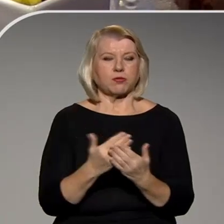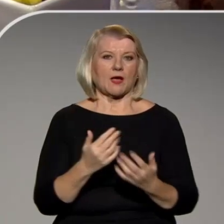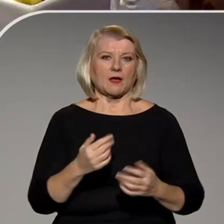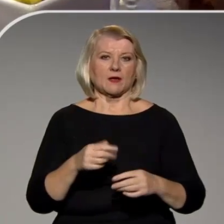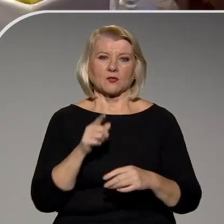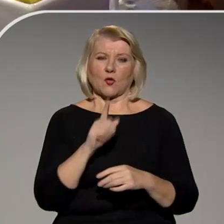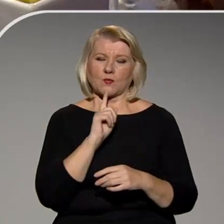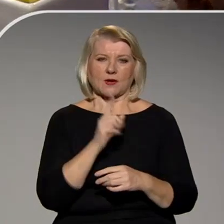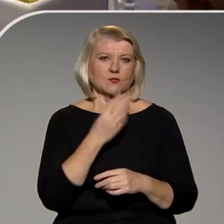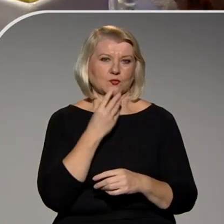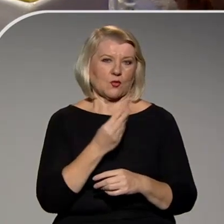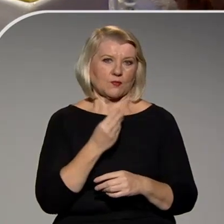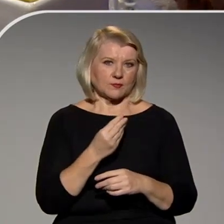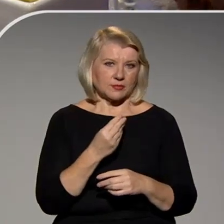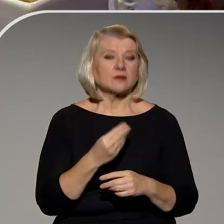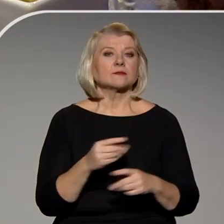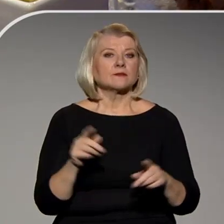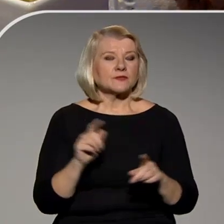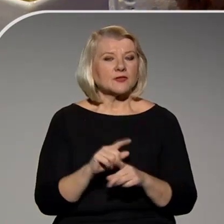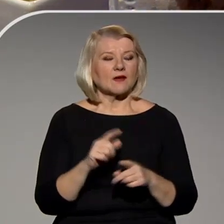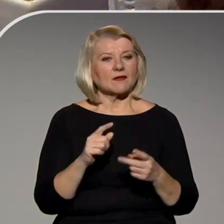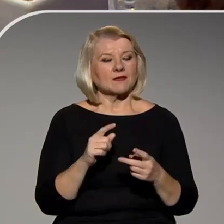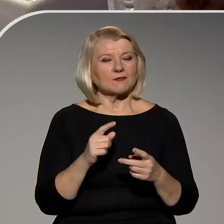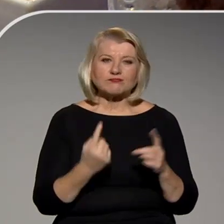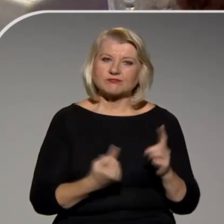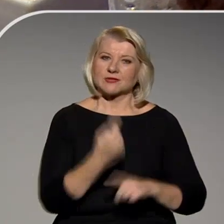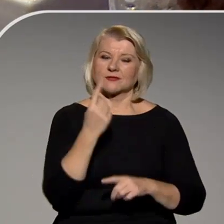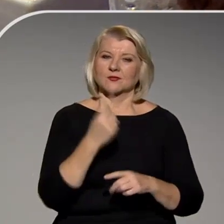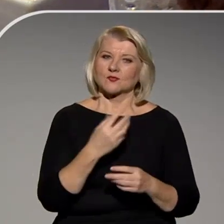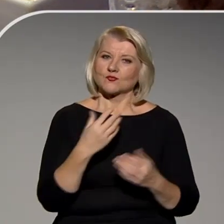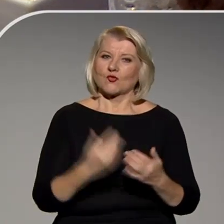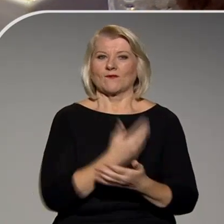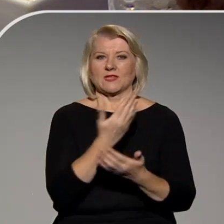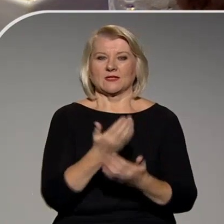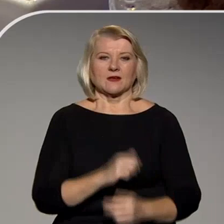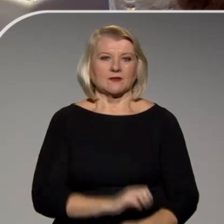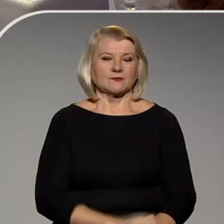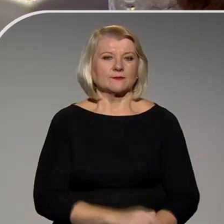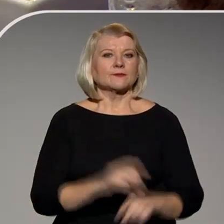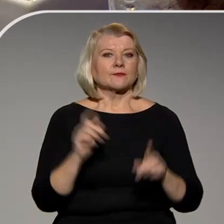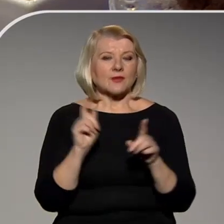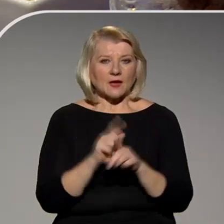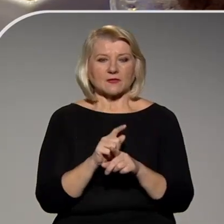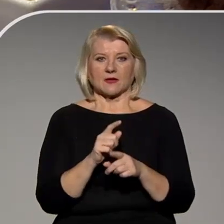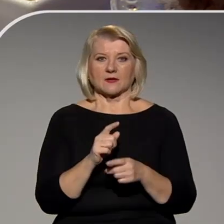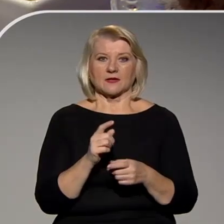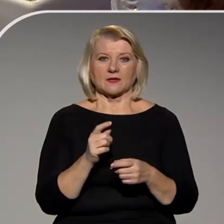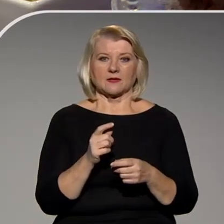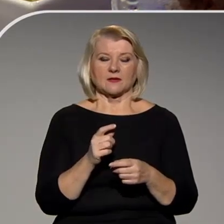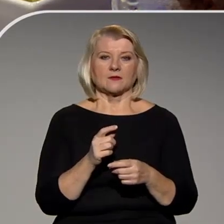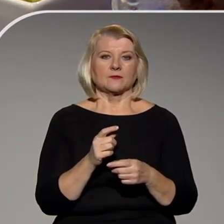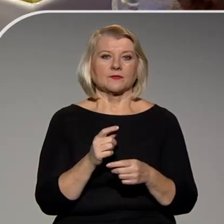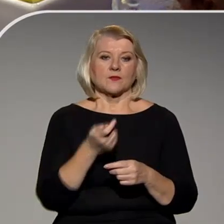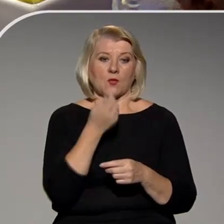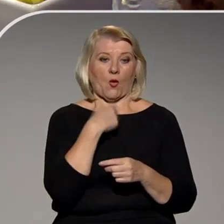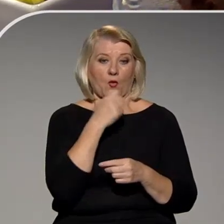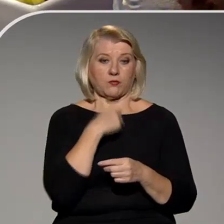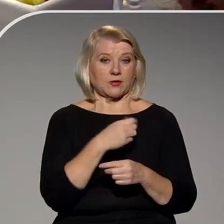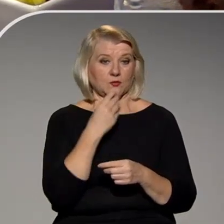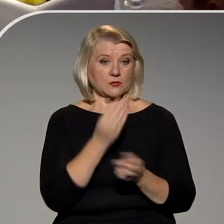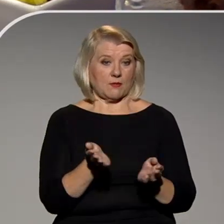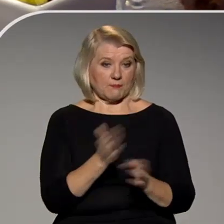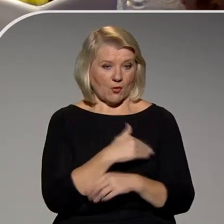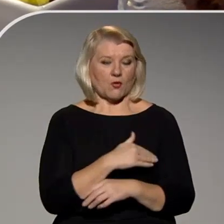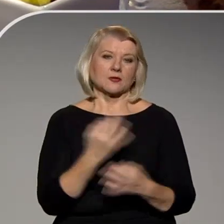bude fajn a hlavně to bude novinka pro diváky. No a samozřejmě na nás čeká po dobrém obědě i